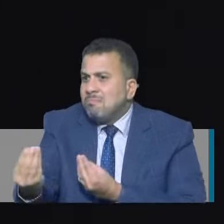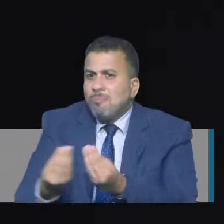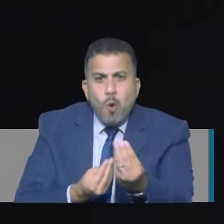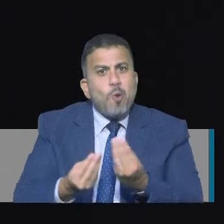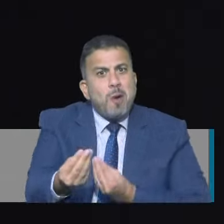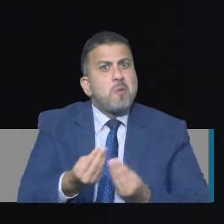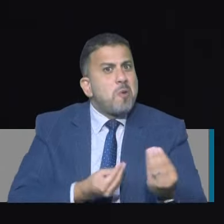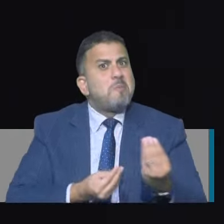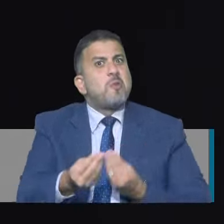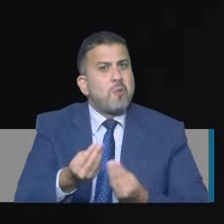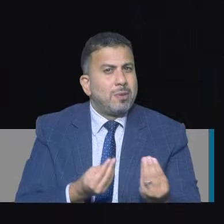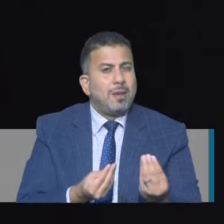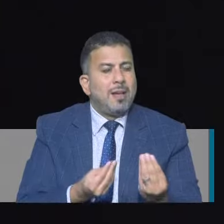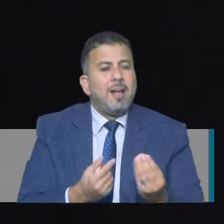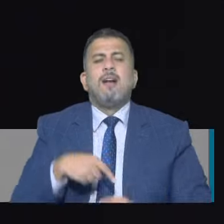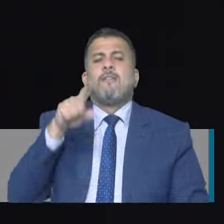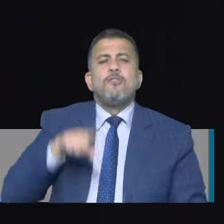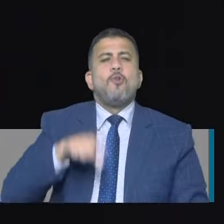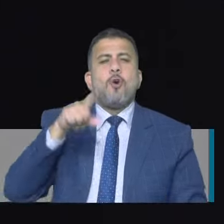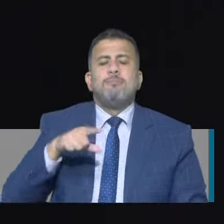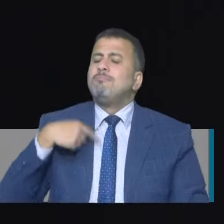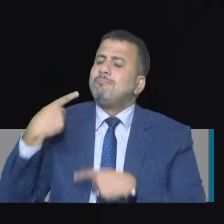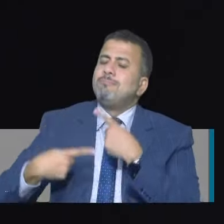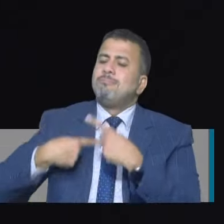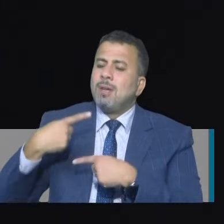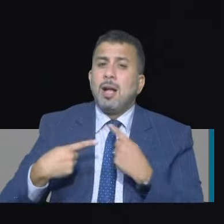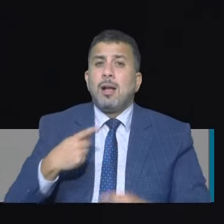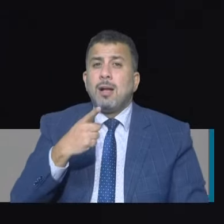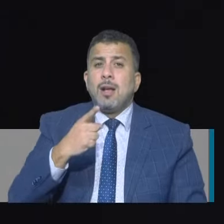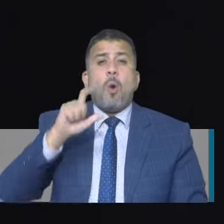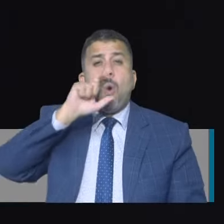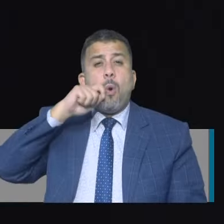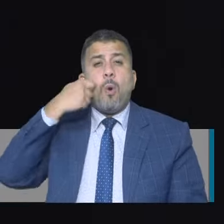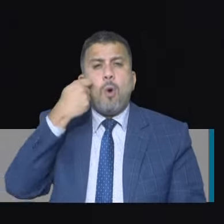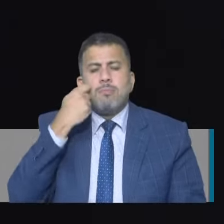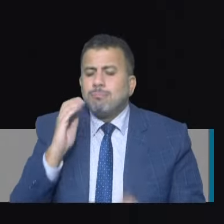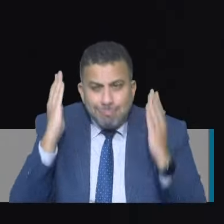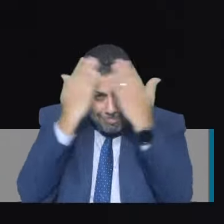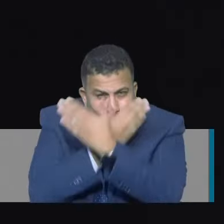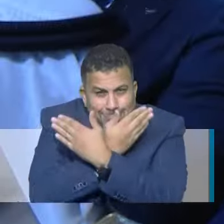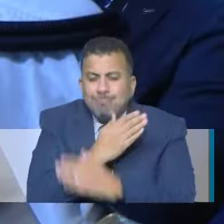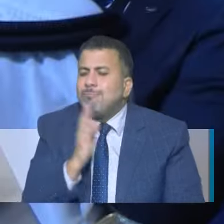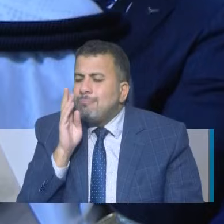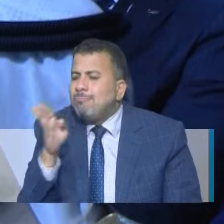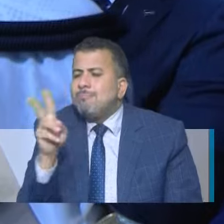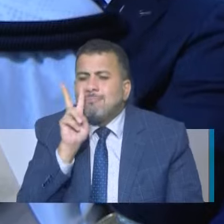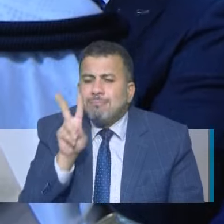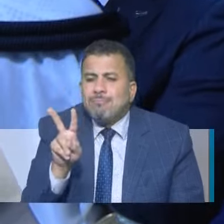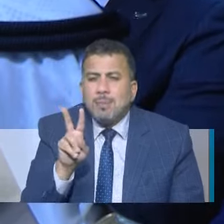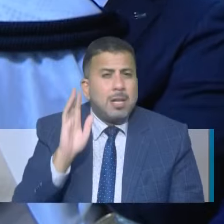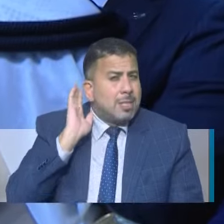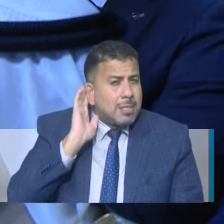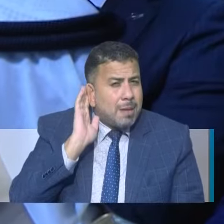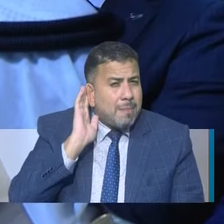ادارته ففي يوم من الايام وبينما هو يتجول في المدينه متخفيا سمع